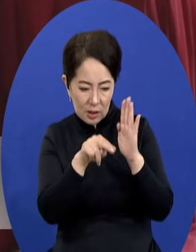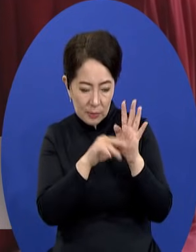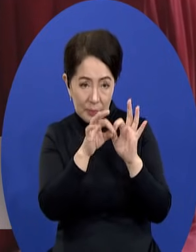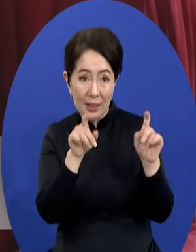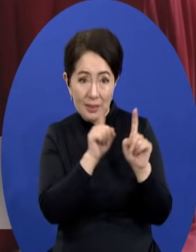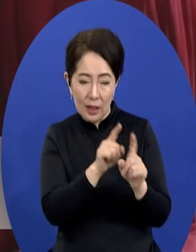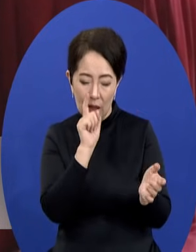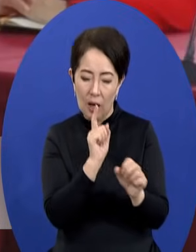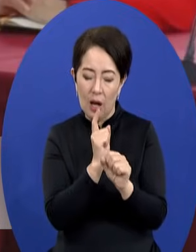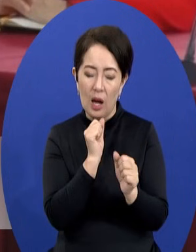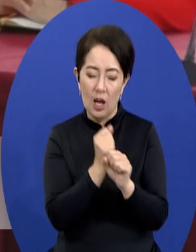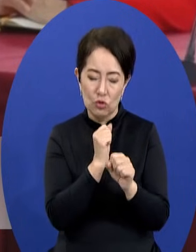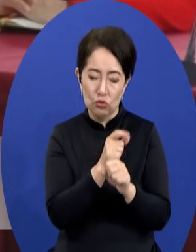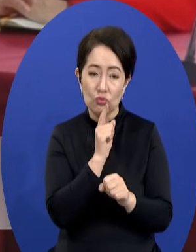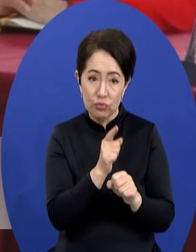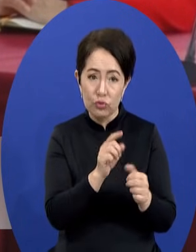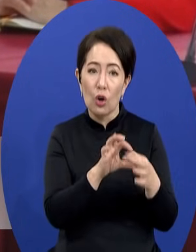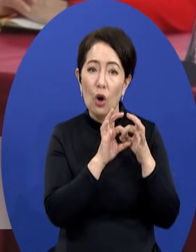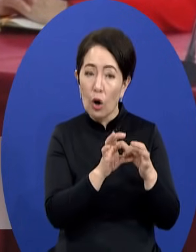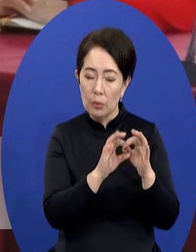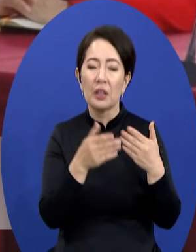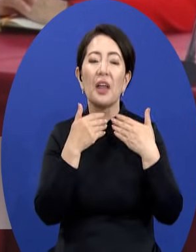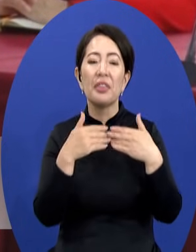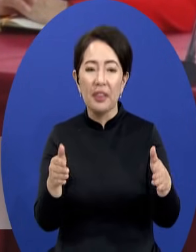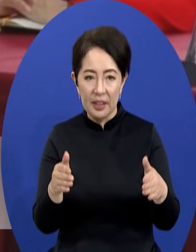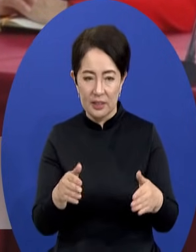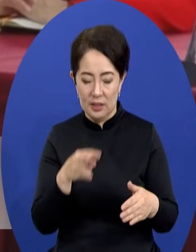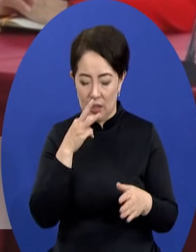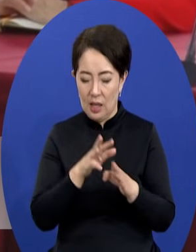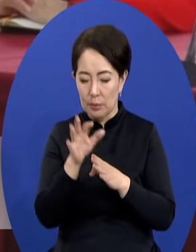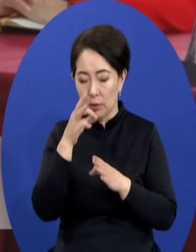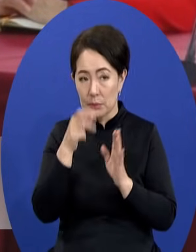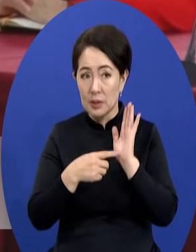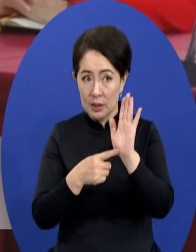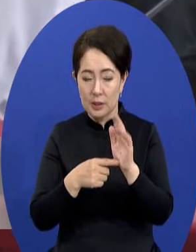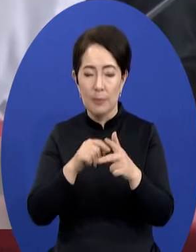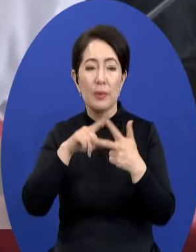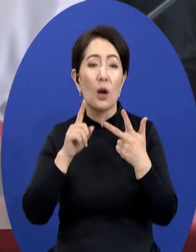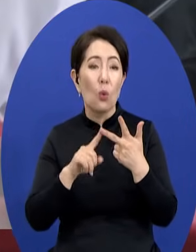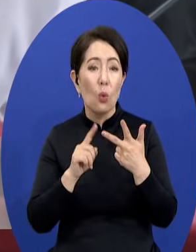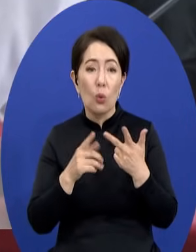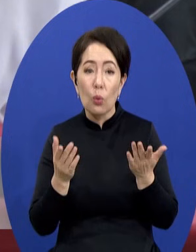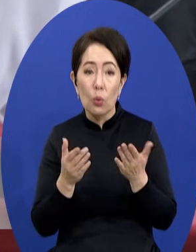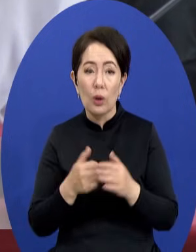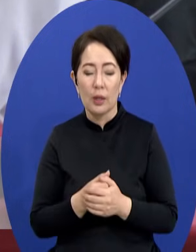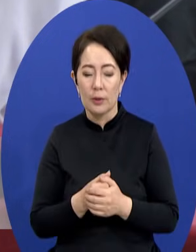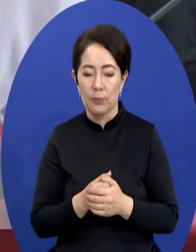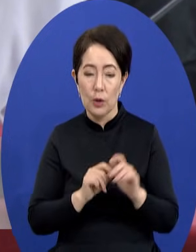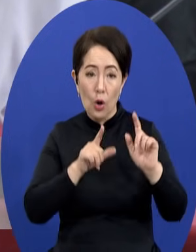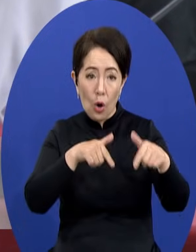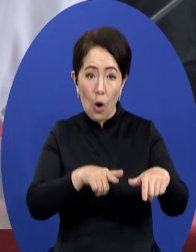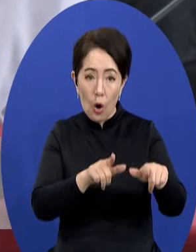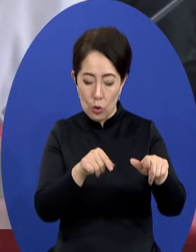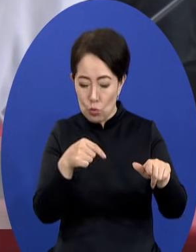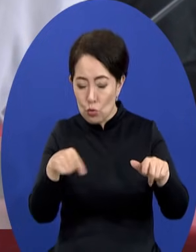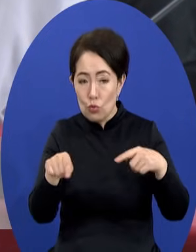сахиж ажиллах нөхцөлтэйгээр одоо бүрэн одоо нээж байгааг бас аль бисаар мэдгдэв. За 3 дугаарт нь бол гол горхны